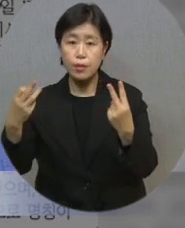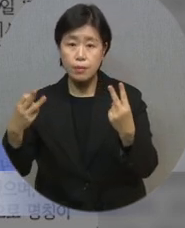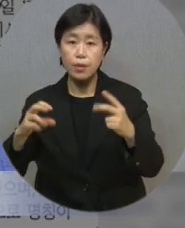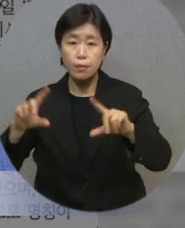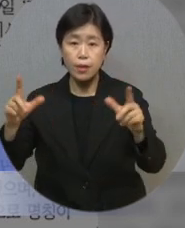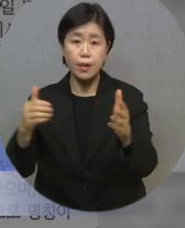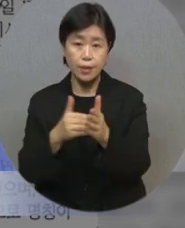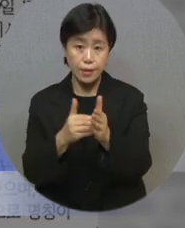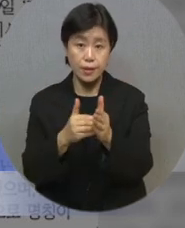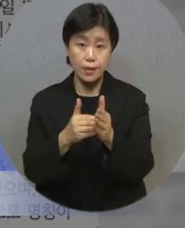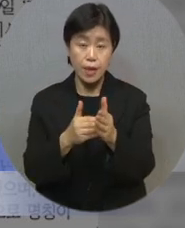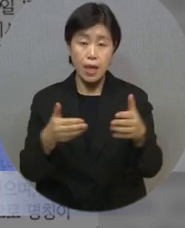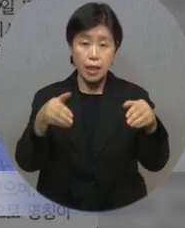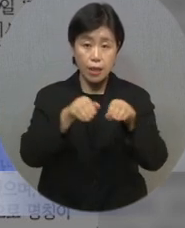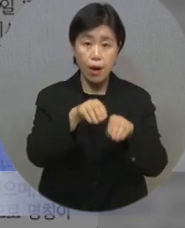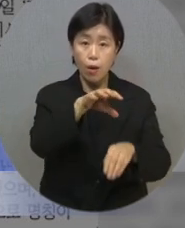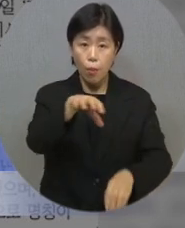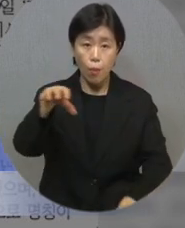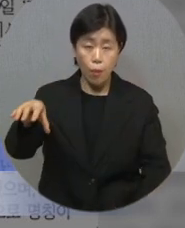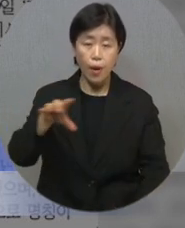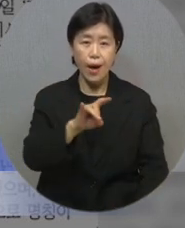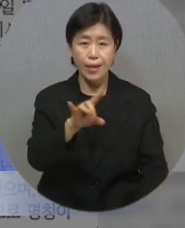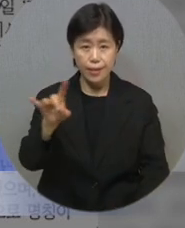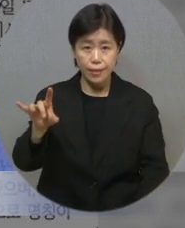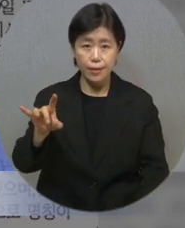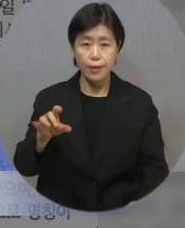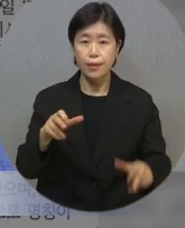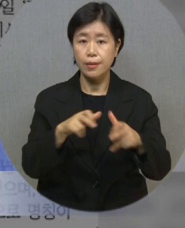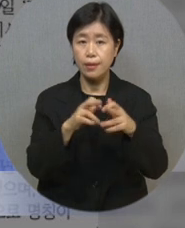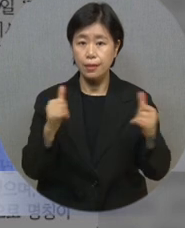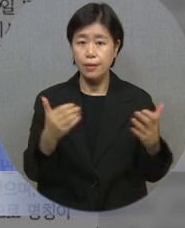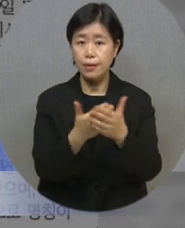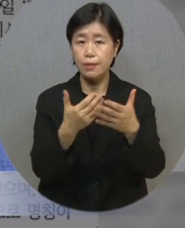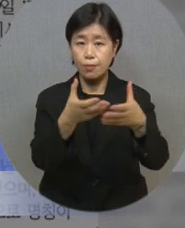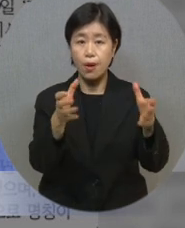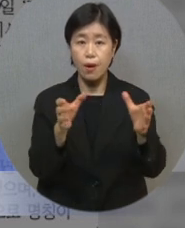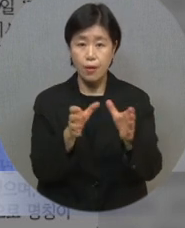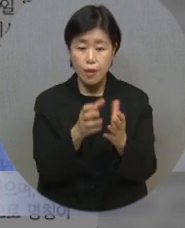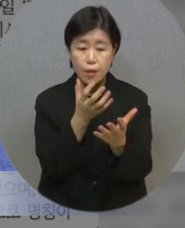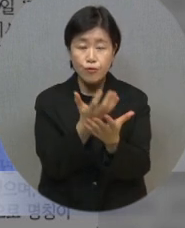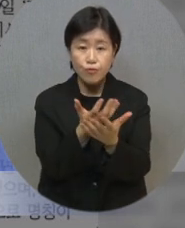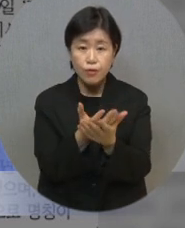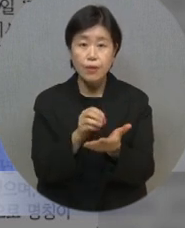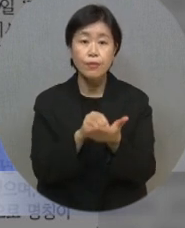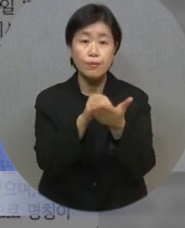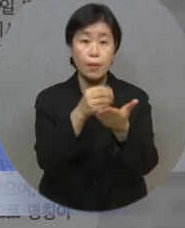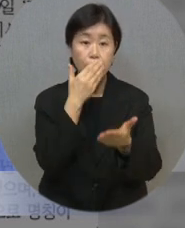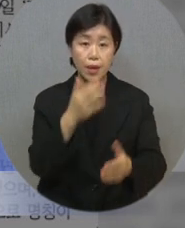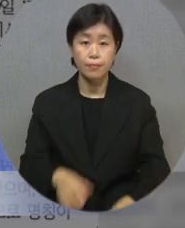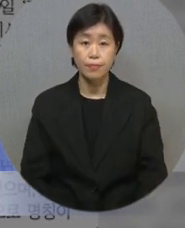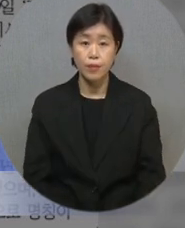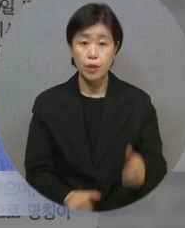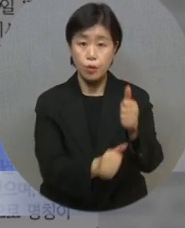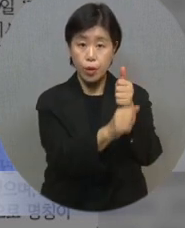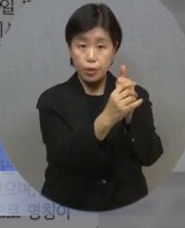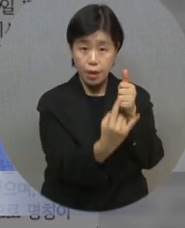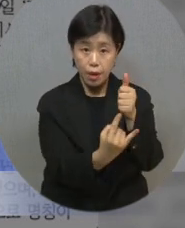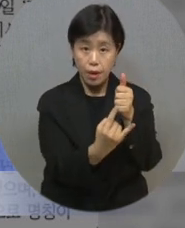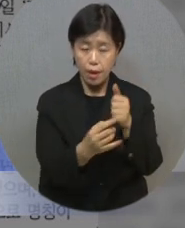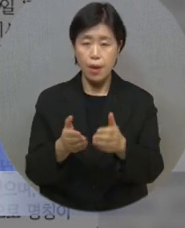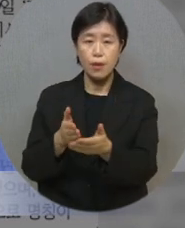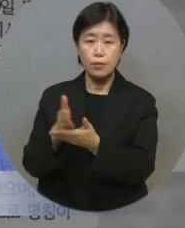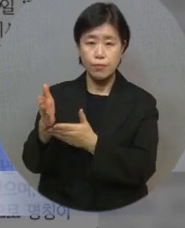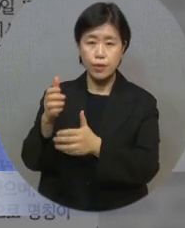추천 기간별로 한 명씩 장애인 개발원의 추천서를 제출하게 됩니다 한편 위원회는 전문심사